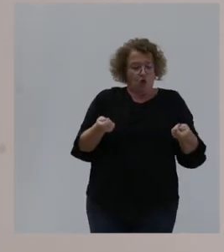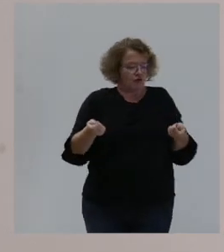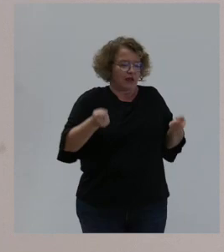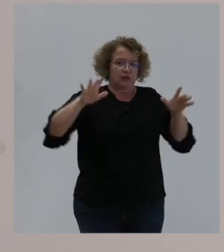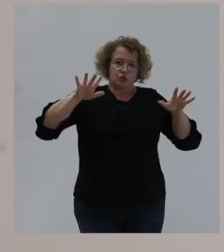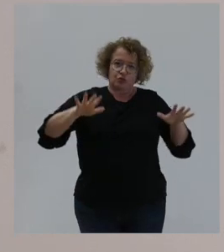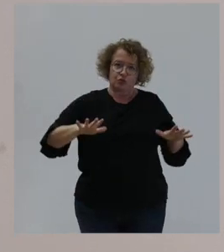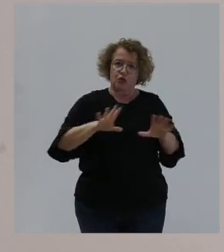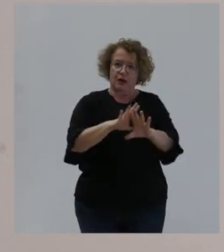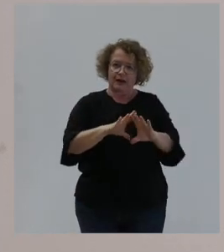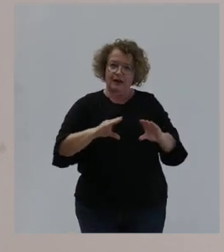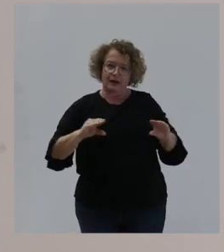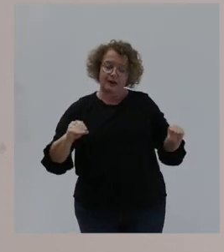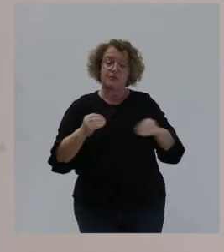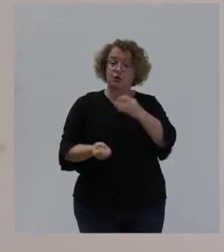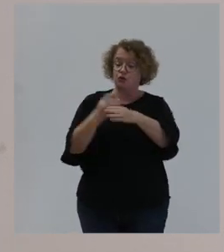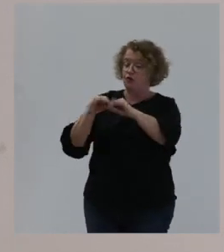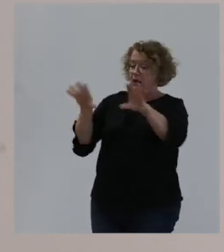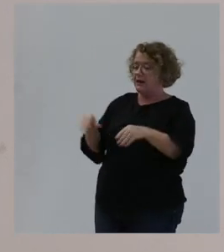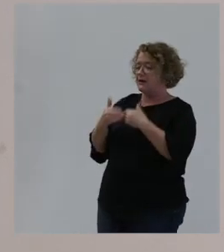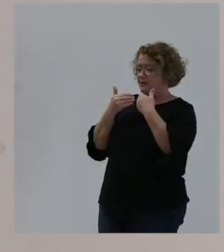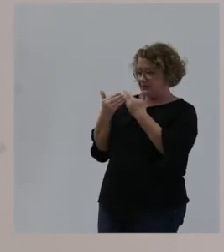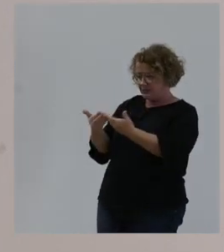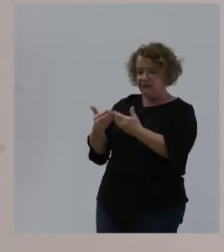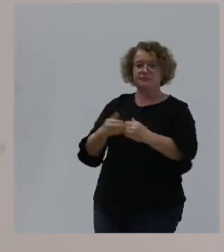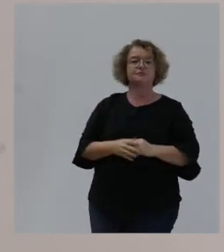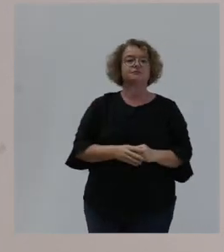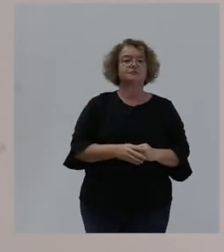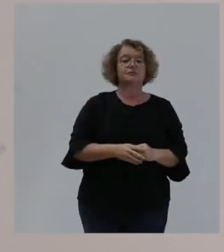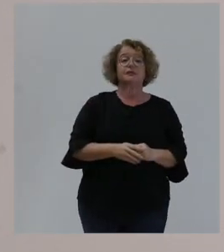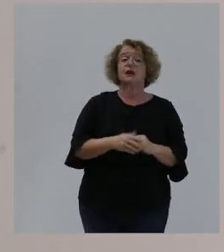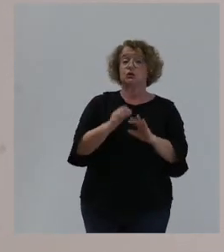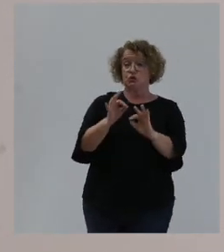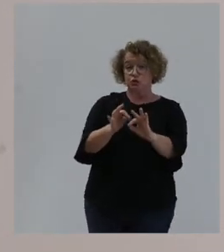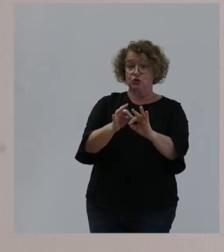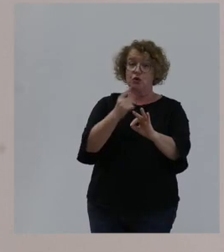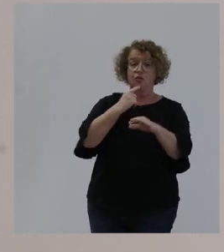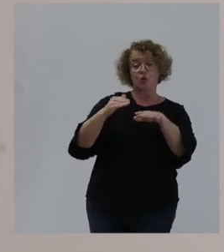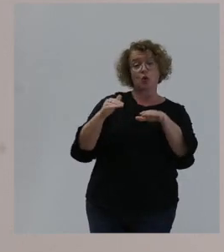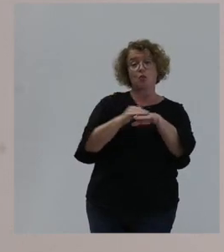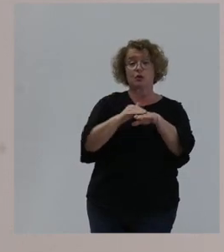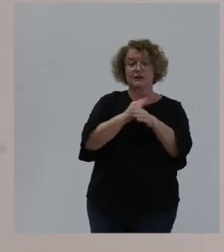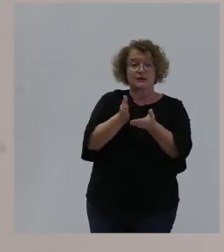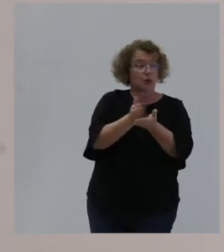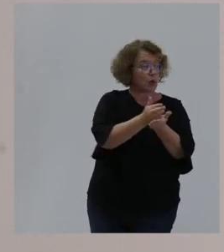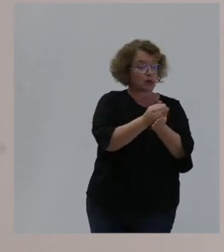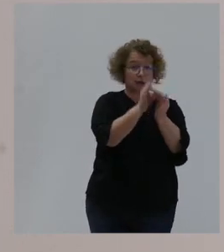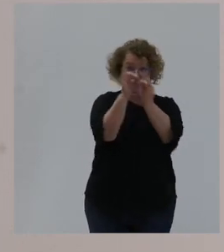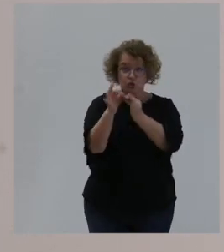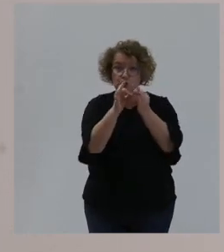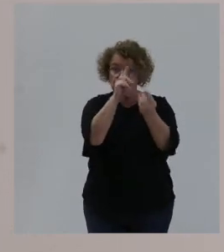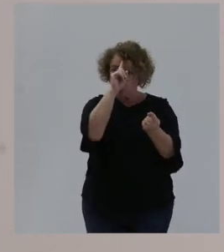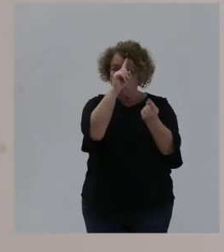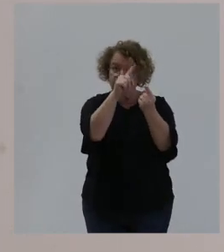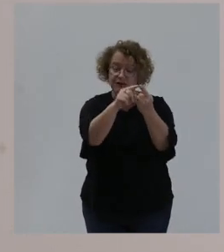apaisé grâce à cette nouvelle équipe. » Fin de citation. Explicitation des orientations politiques, respect des